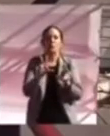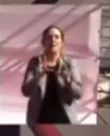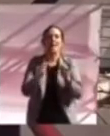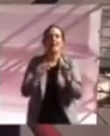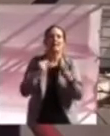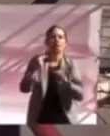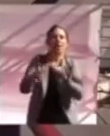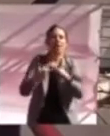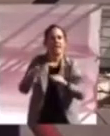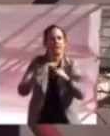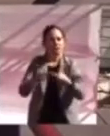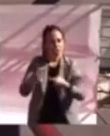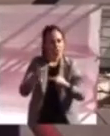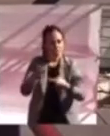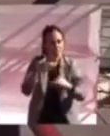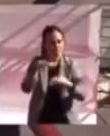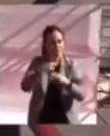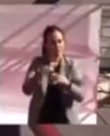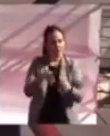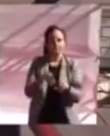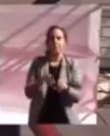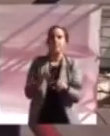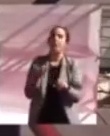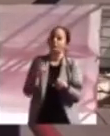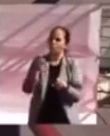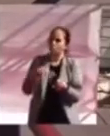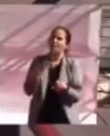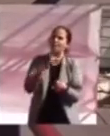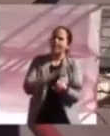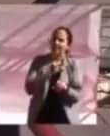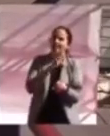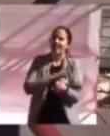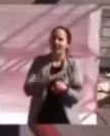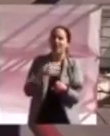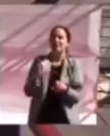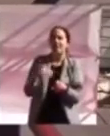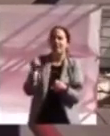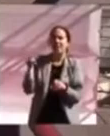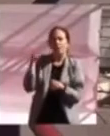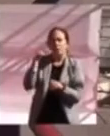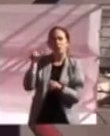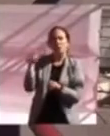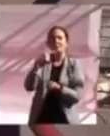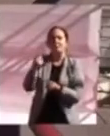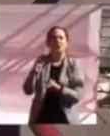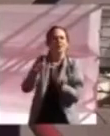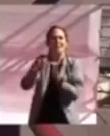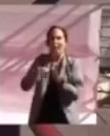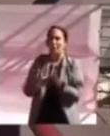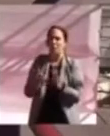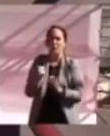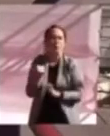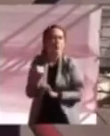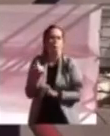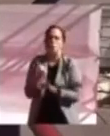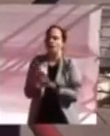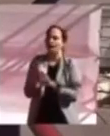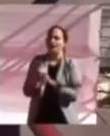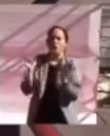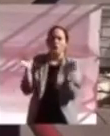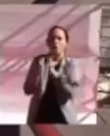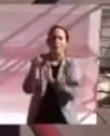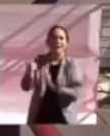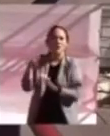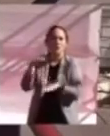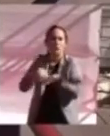molto interessante anche la dimensione del tempo non abbiamo tanto tempo dobbiamo sfruttare questa occasione perché il next generation